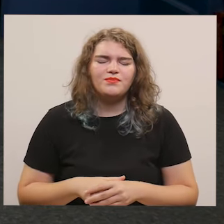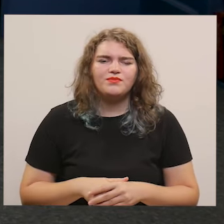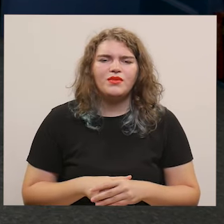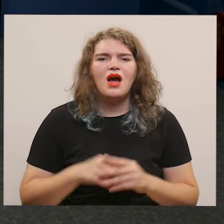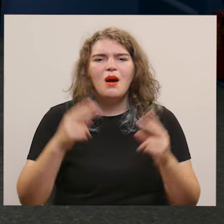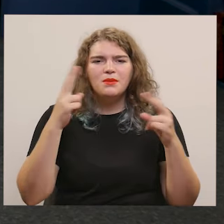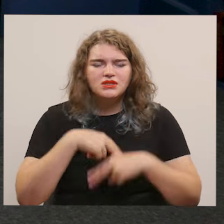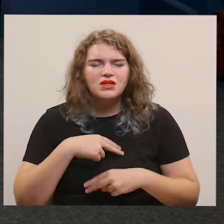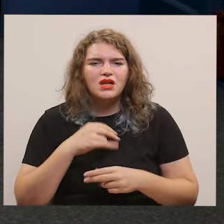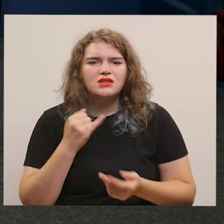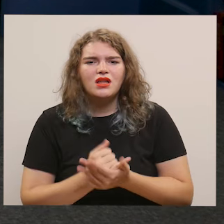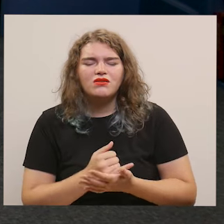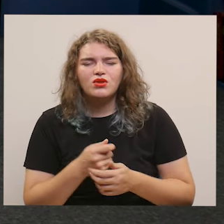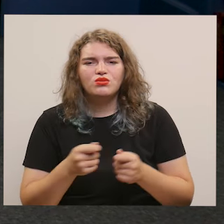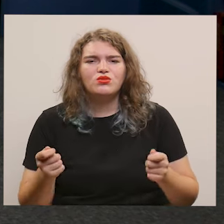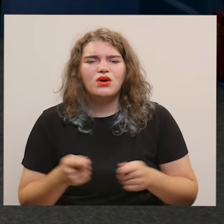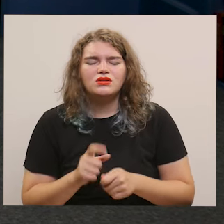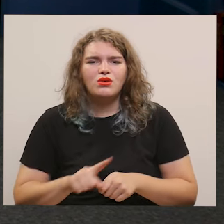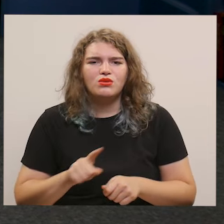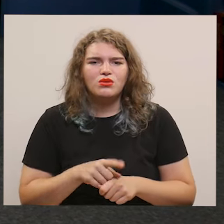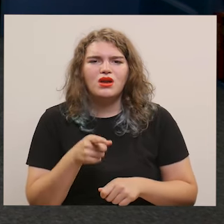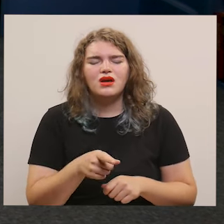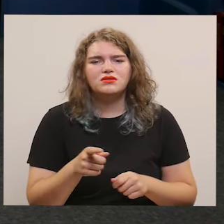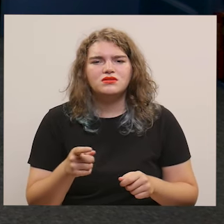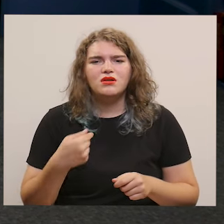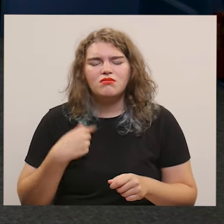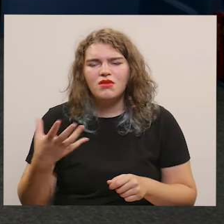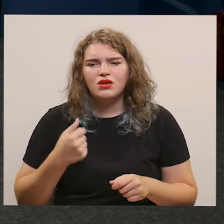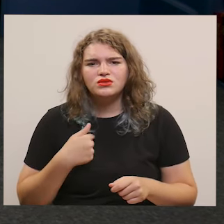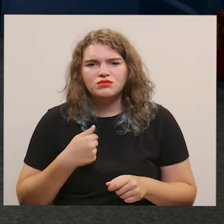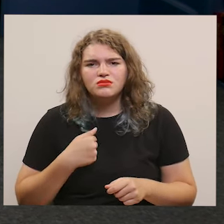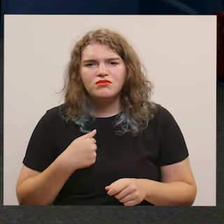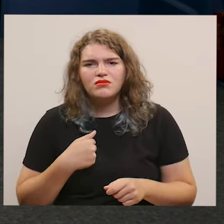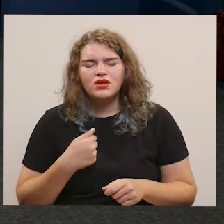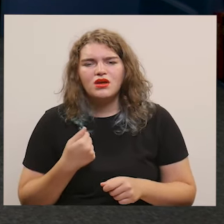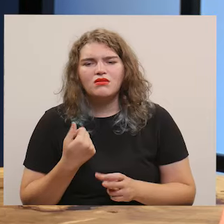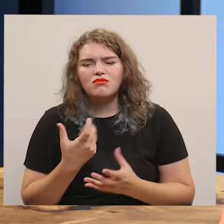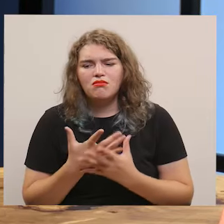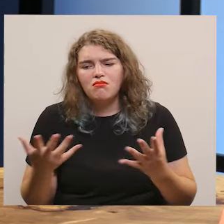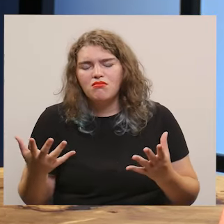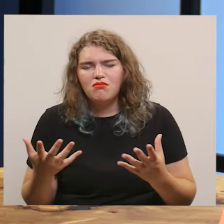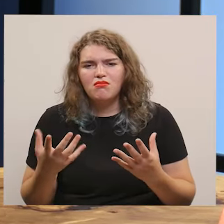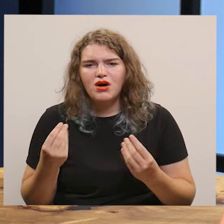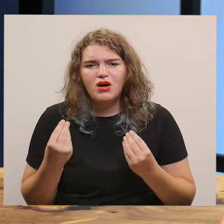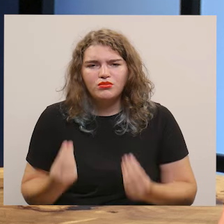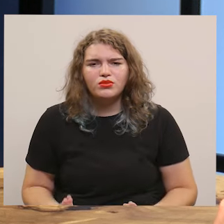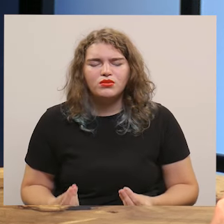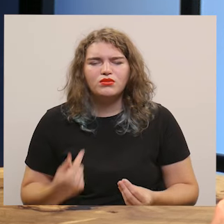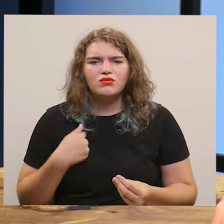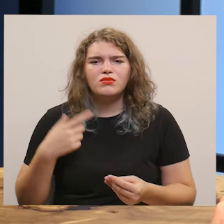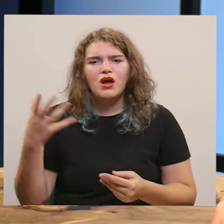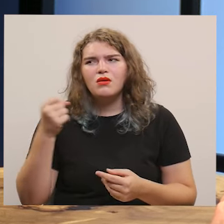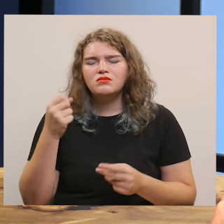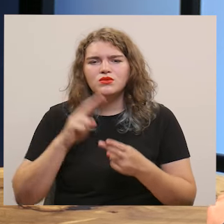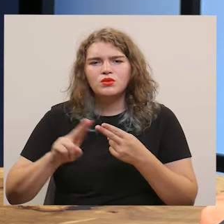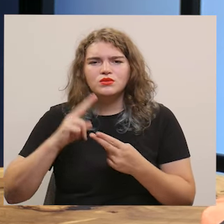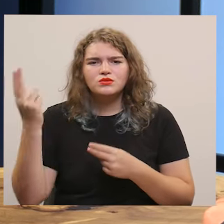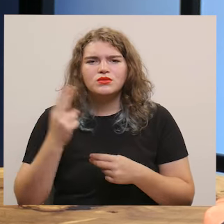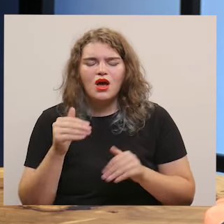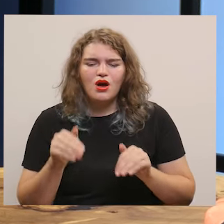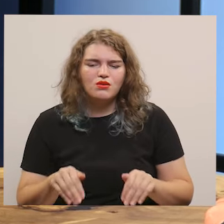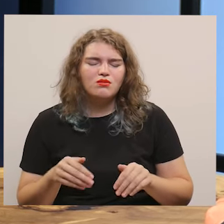că, de fapt, toată treaba asta mi-a adus mie un foarte mare beneficiu. Prin urmare, asta este o perspectivă care te ajută